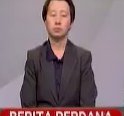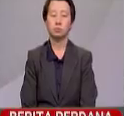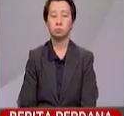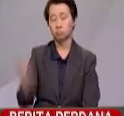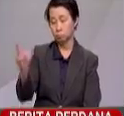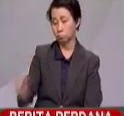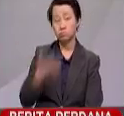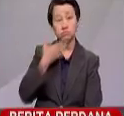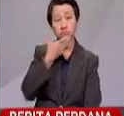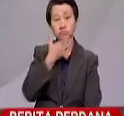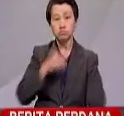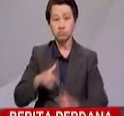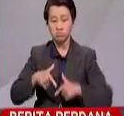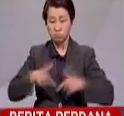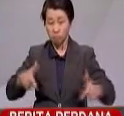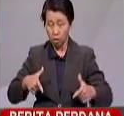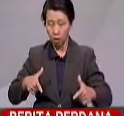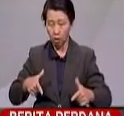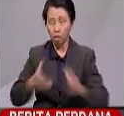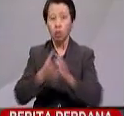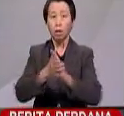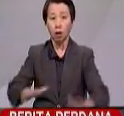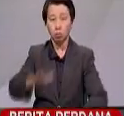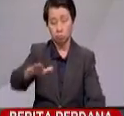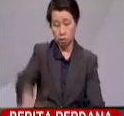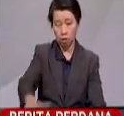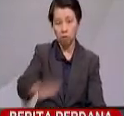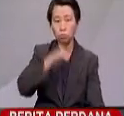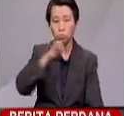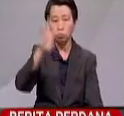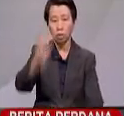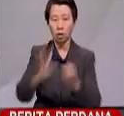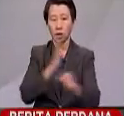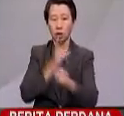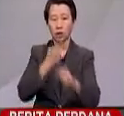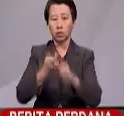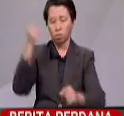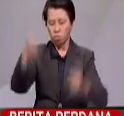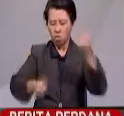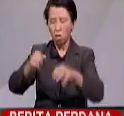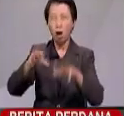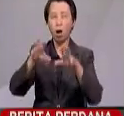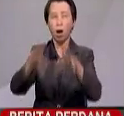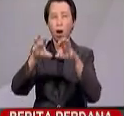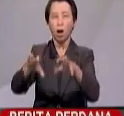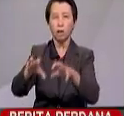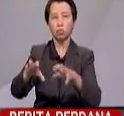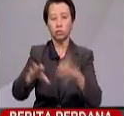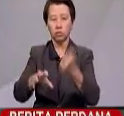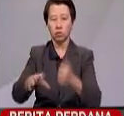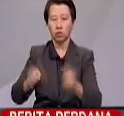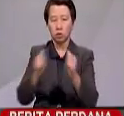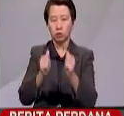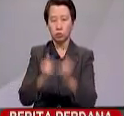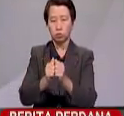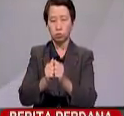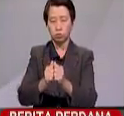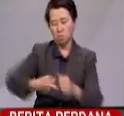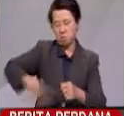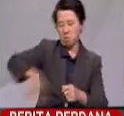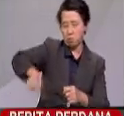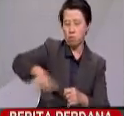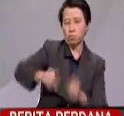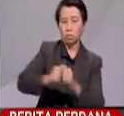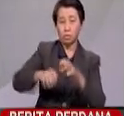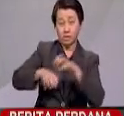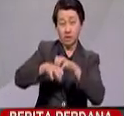Seorang pemuda bertindak berani menyelamatkan seorang kanak-kanak berusia 4 tahun daripada serangan anjing jenis pitbull. Lengan dan kaki mangsa